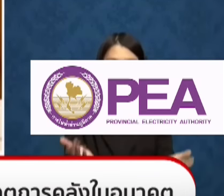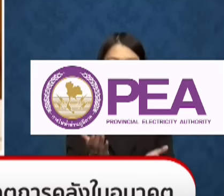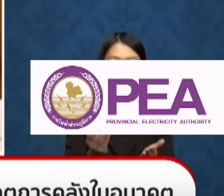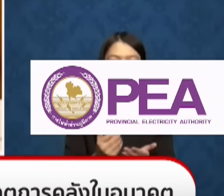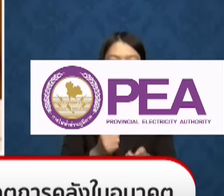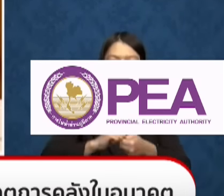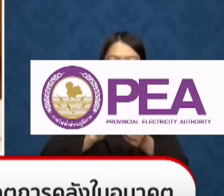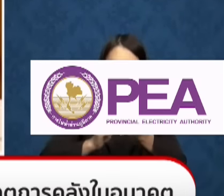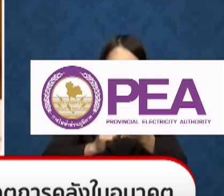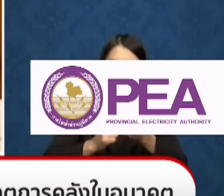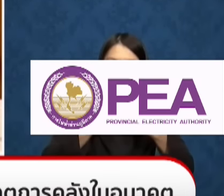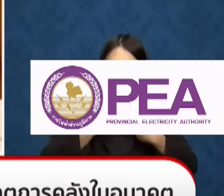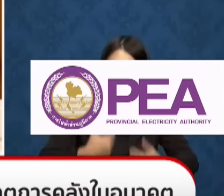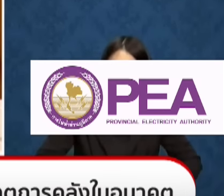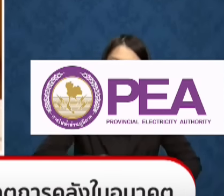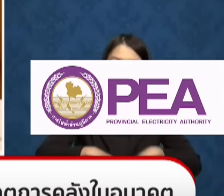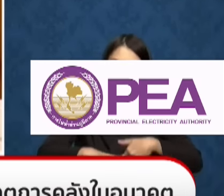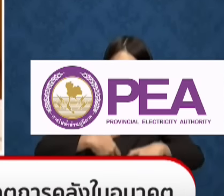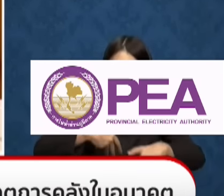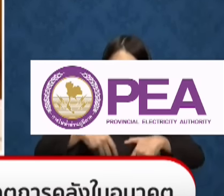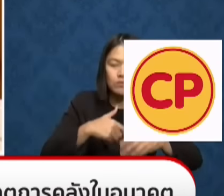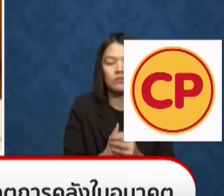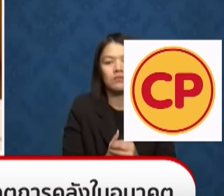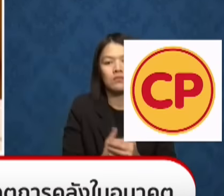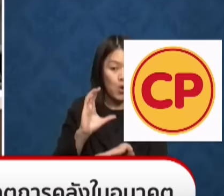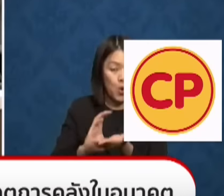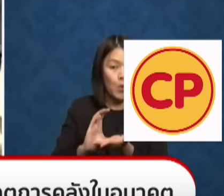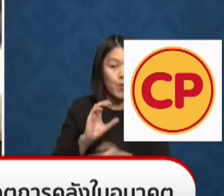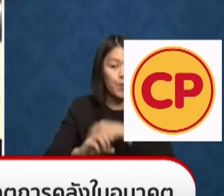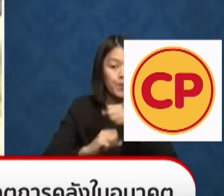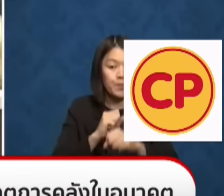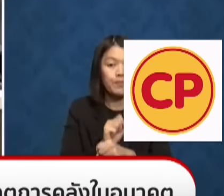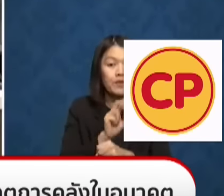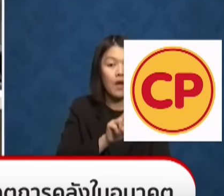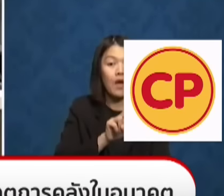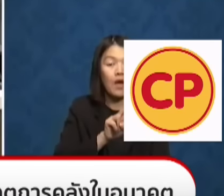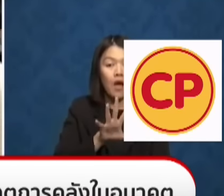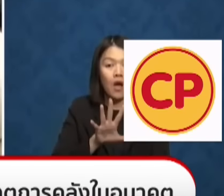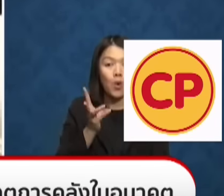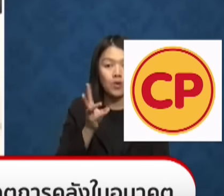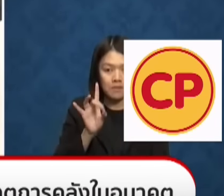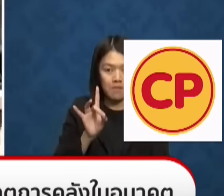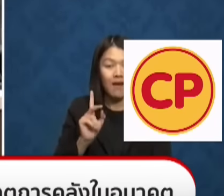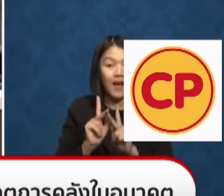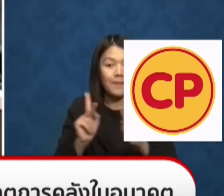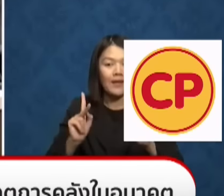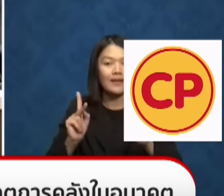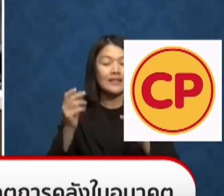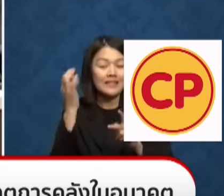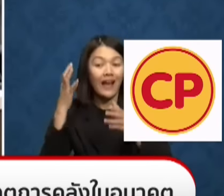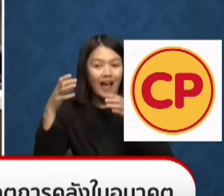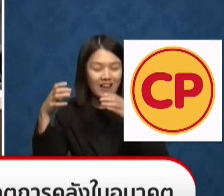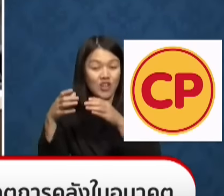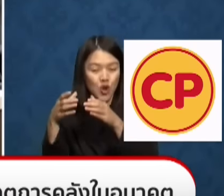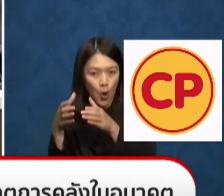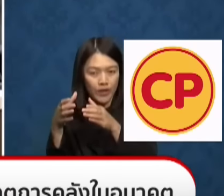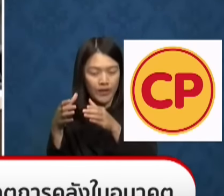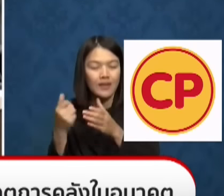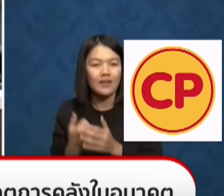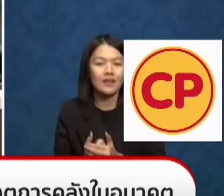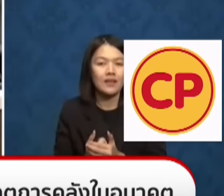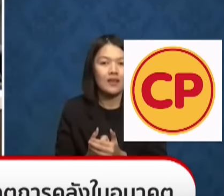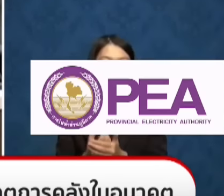ของรัฐมนตรีช่วยว่าการกระทรวงการคลังใช่ไหมคะจากนั้นเนี่ยเขาก็เข้าสู่การพิจารณารายมาตราโดยมาตรา4เนี่ยอ่ะค